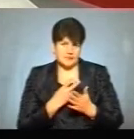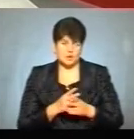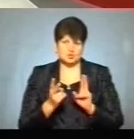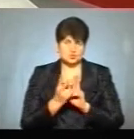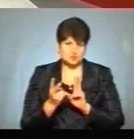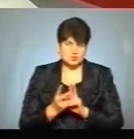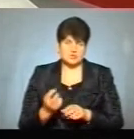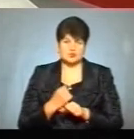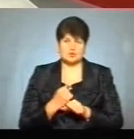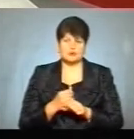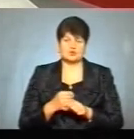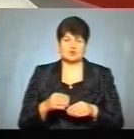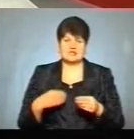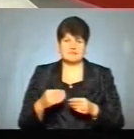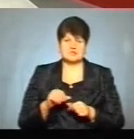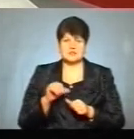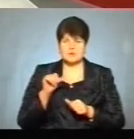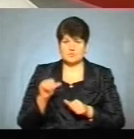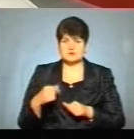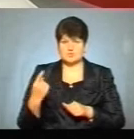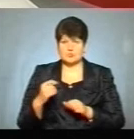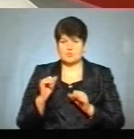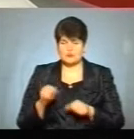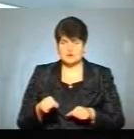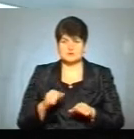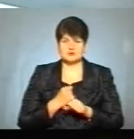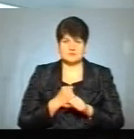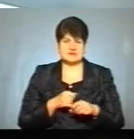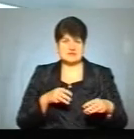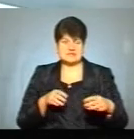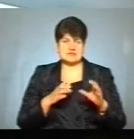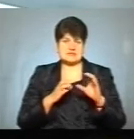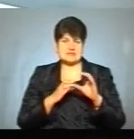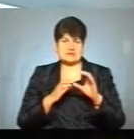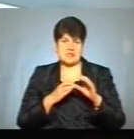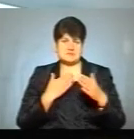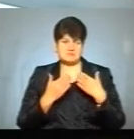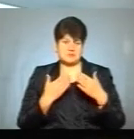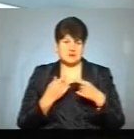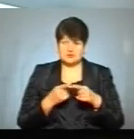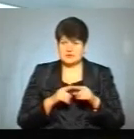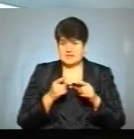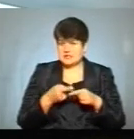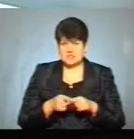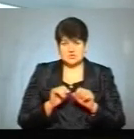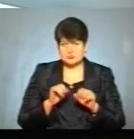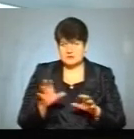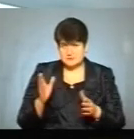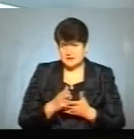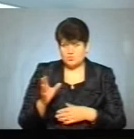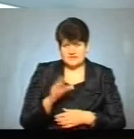скажімо, буде за межами Тернопільської області, можна й організувати таку скайп-конференцію, скайп-співбесіду. Сьогодні такі технічні можливості є по всій